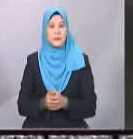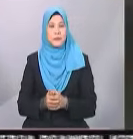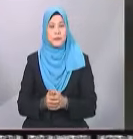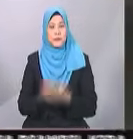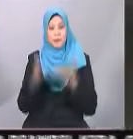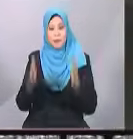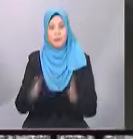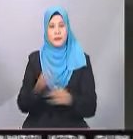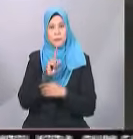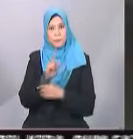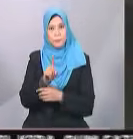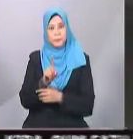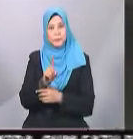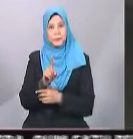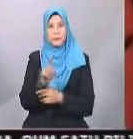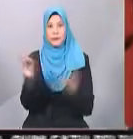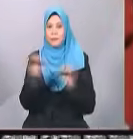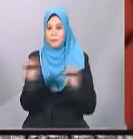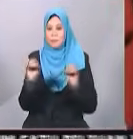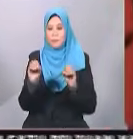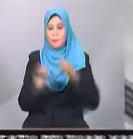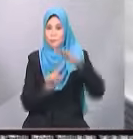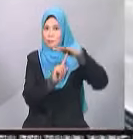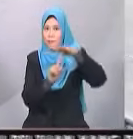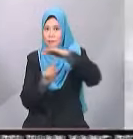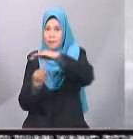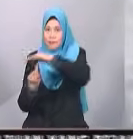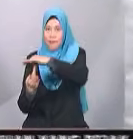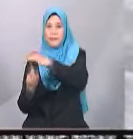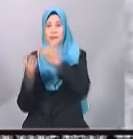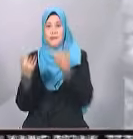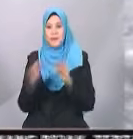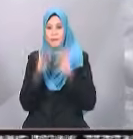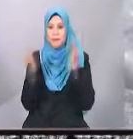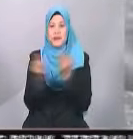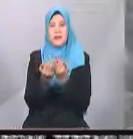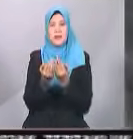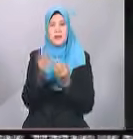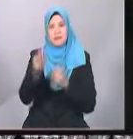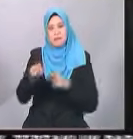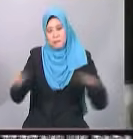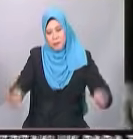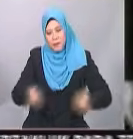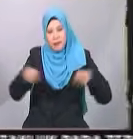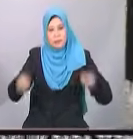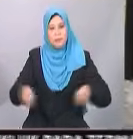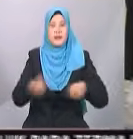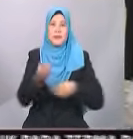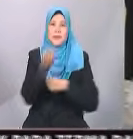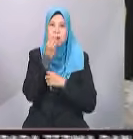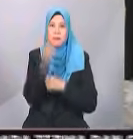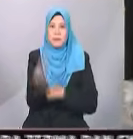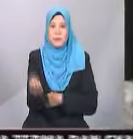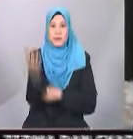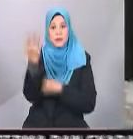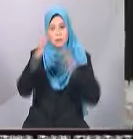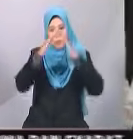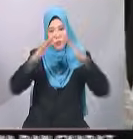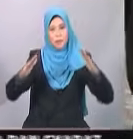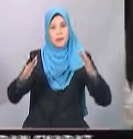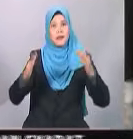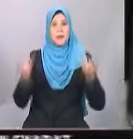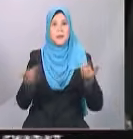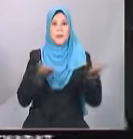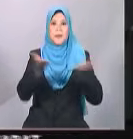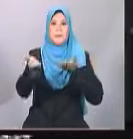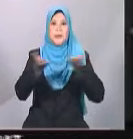Bagi umat Islam, ketiadaan Bazar Ramadan mendorong setiap keluarga memasak juadah berbuka di rumah selain menggunakan